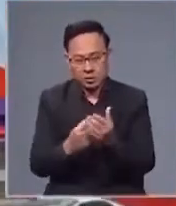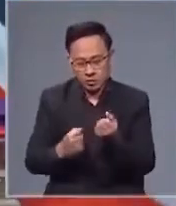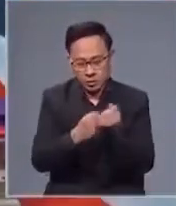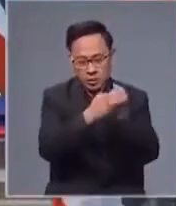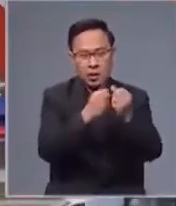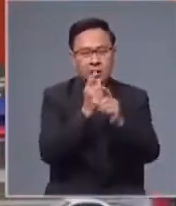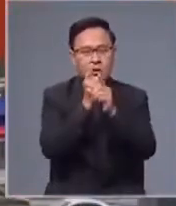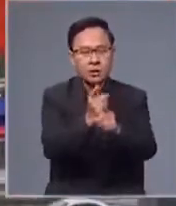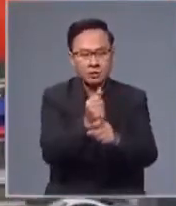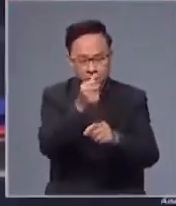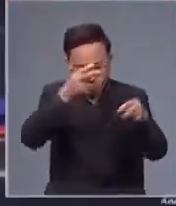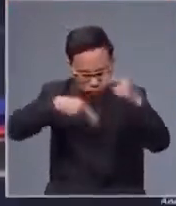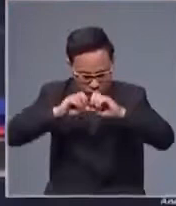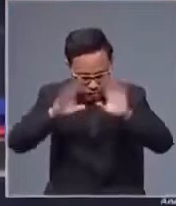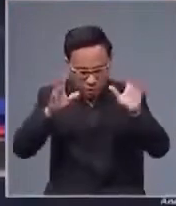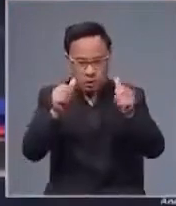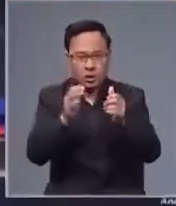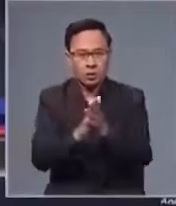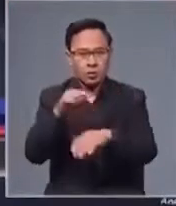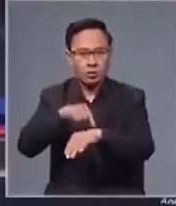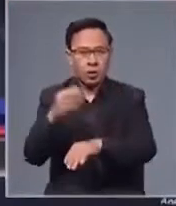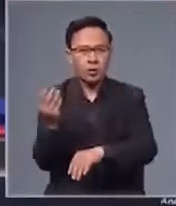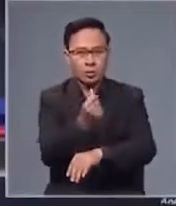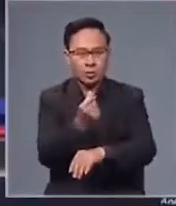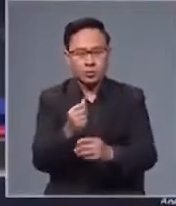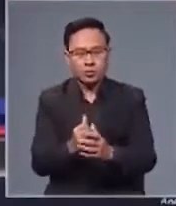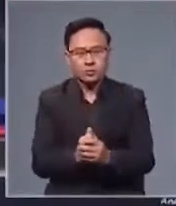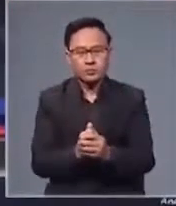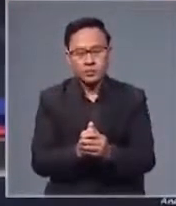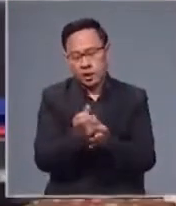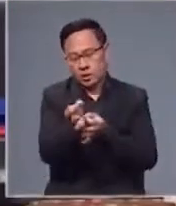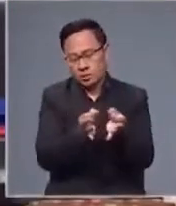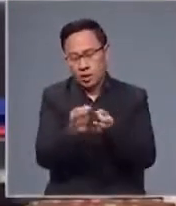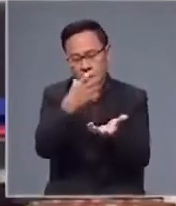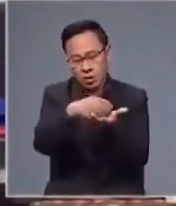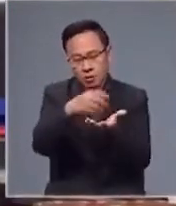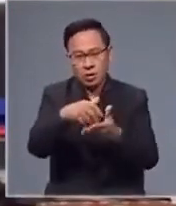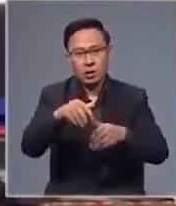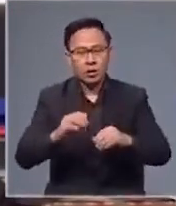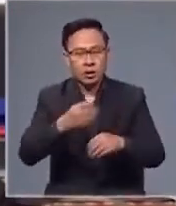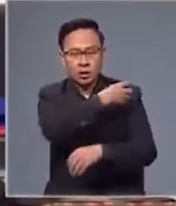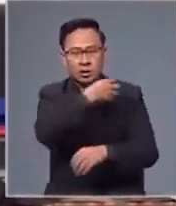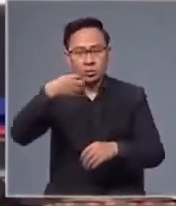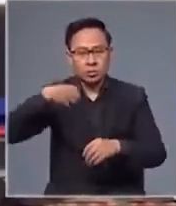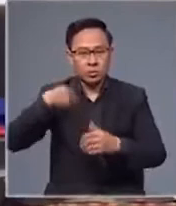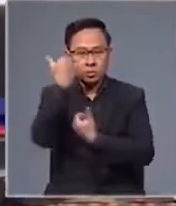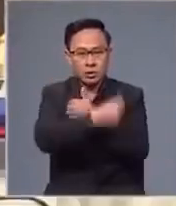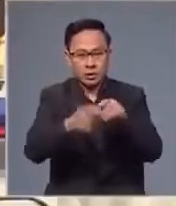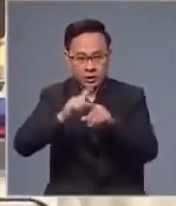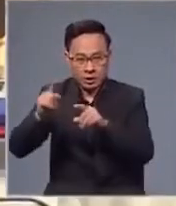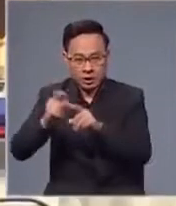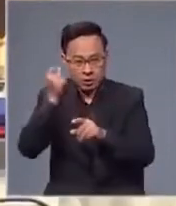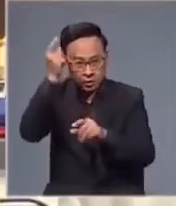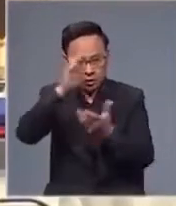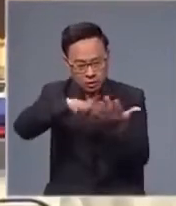างโปร่งใสและรวดเร็วมีการชี้แจงทำความเข้าใจกับเอกอัครราชทูตต่างประเทศและผู้น